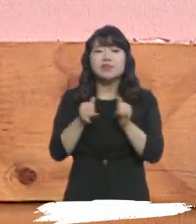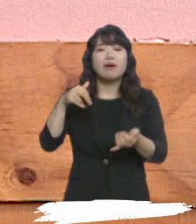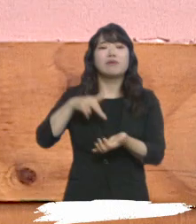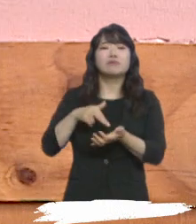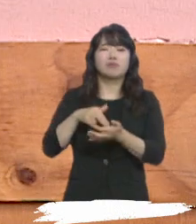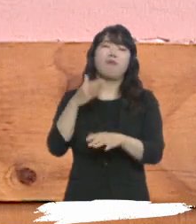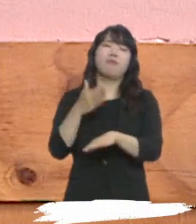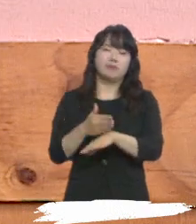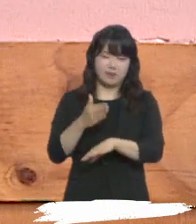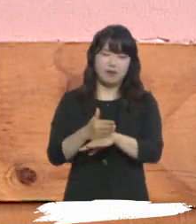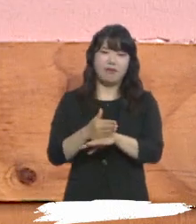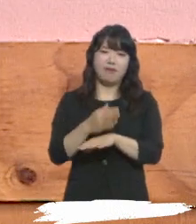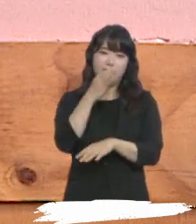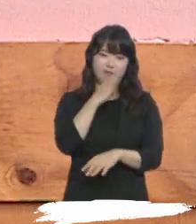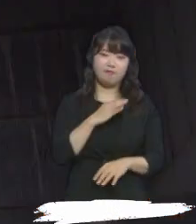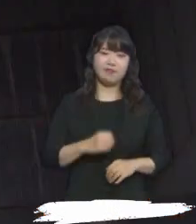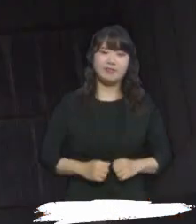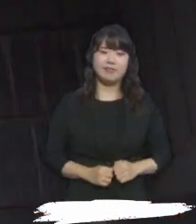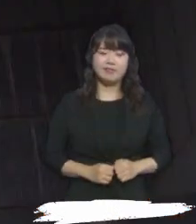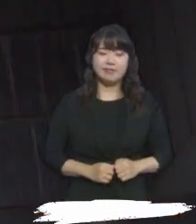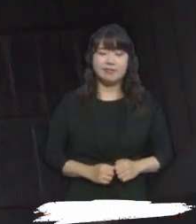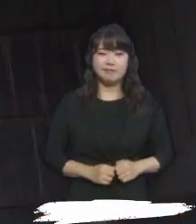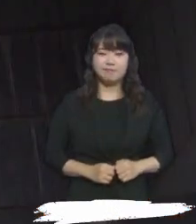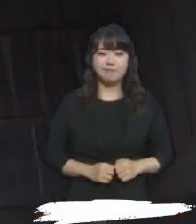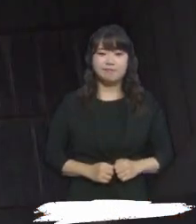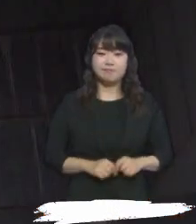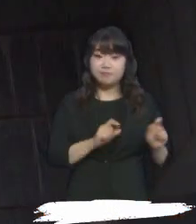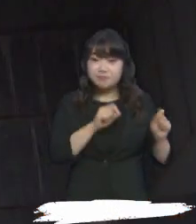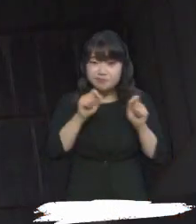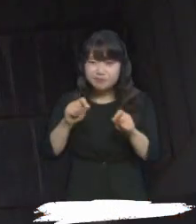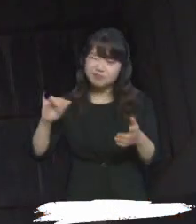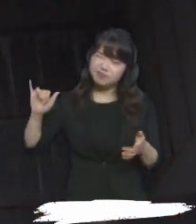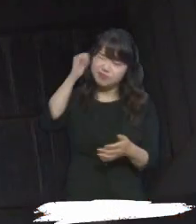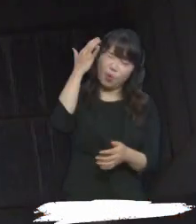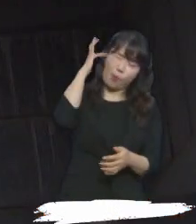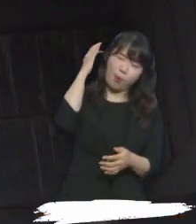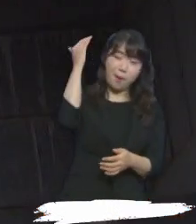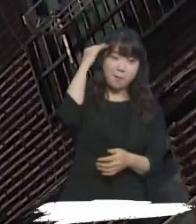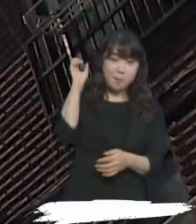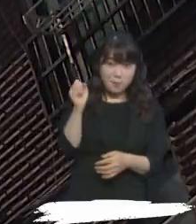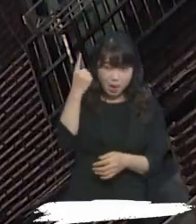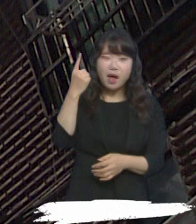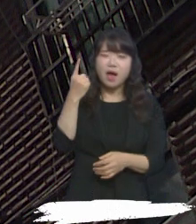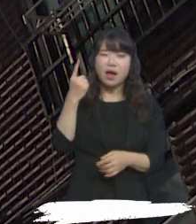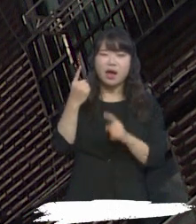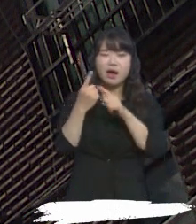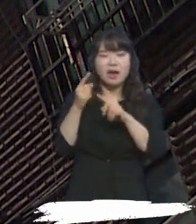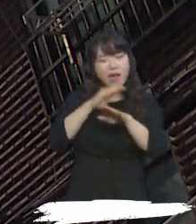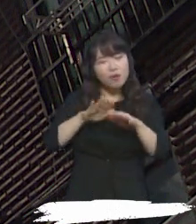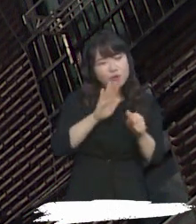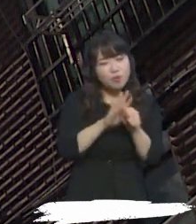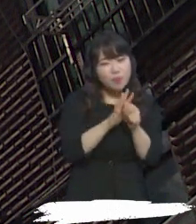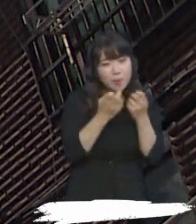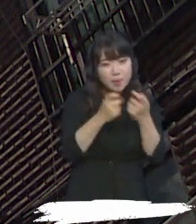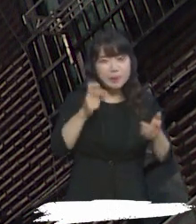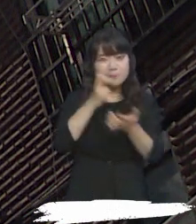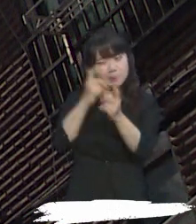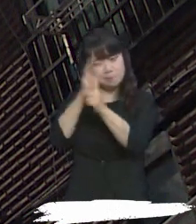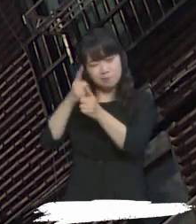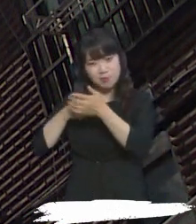더 고맙고 좋죠. 이처럼 항공기 소음 피해 지원 확대를 위한 법률 개정이 추진되고 있는